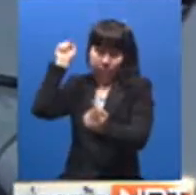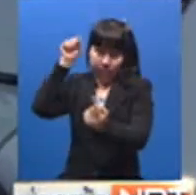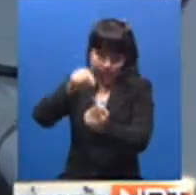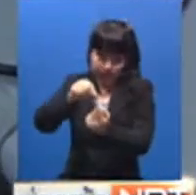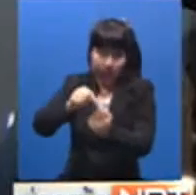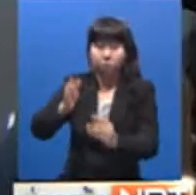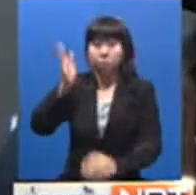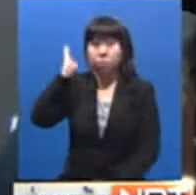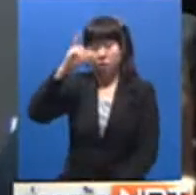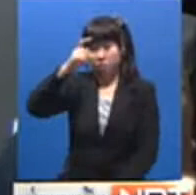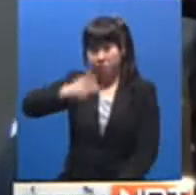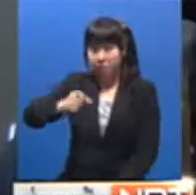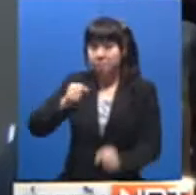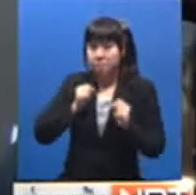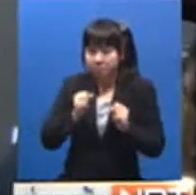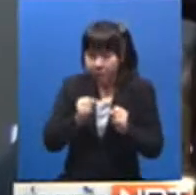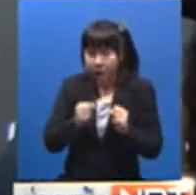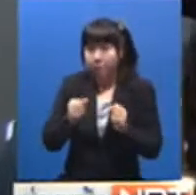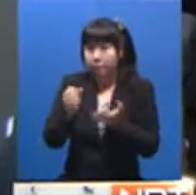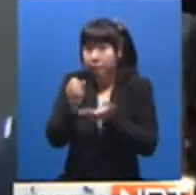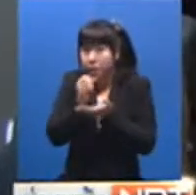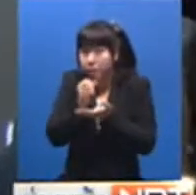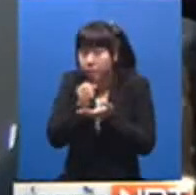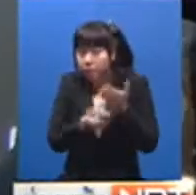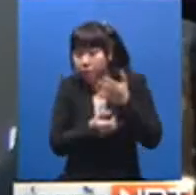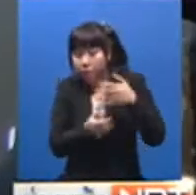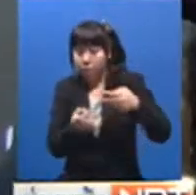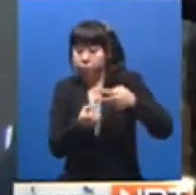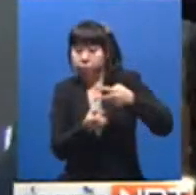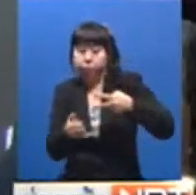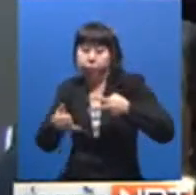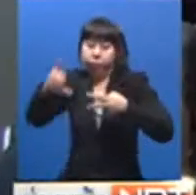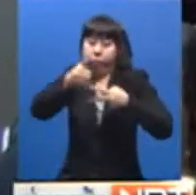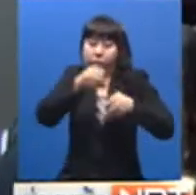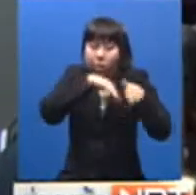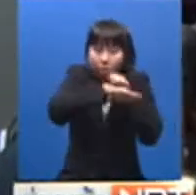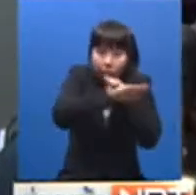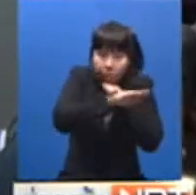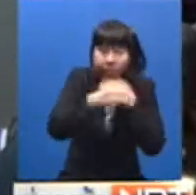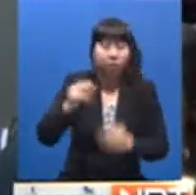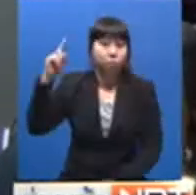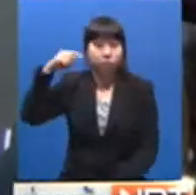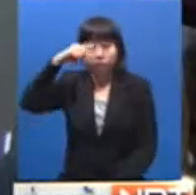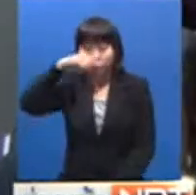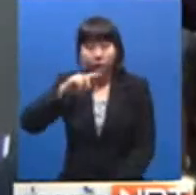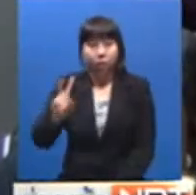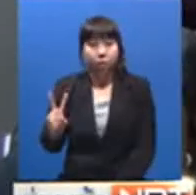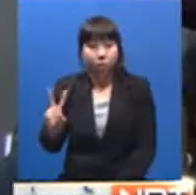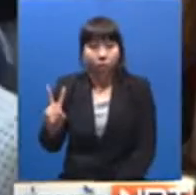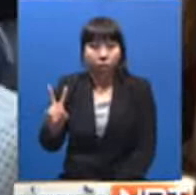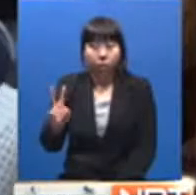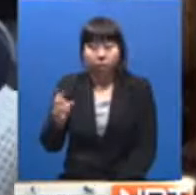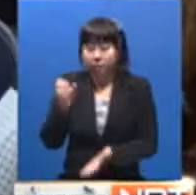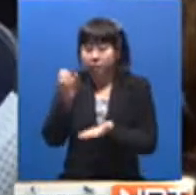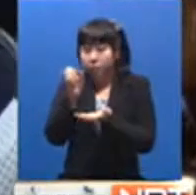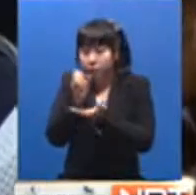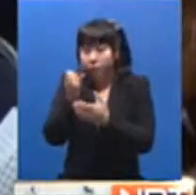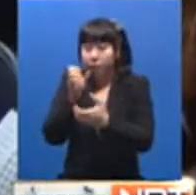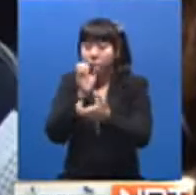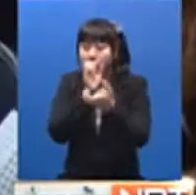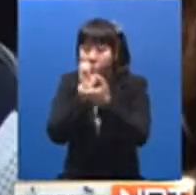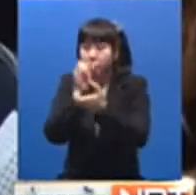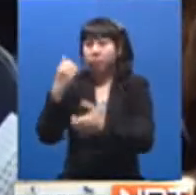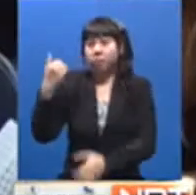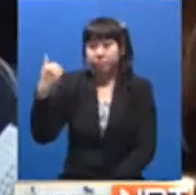พยายามวิ่งไปซุกซ่อนโคเคนบนชั้นสองของบ้านขณะที่หญิงถ่ายทั้งสองคนนะคะก็มีกัญชาไว้ในครอบ